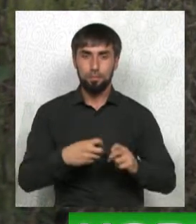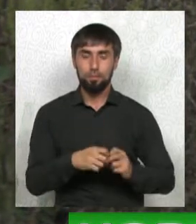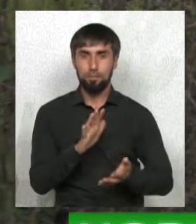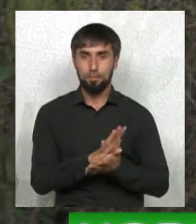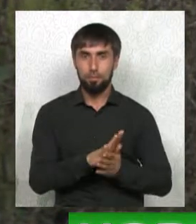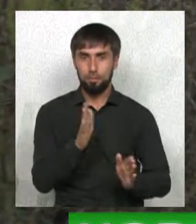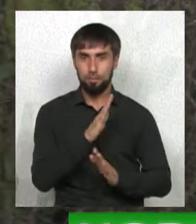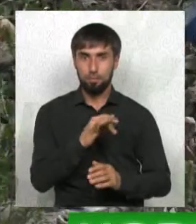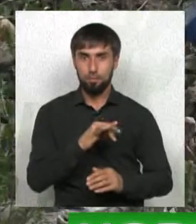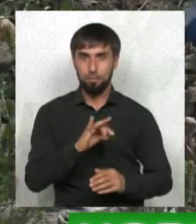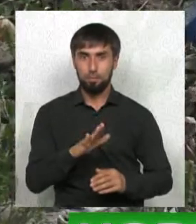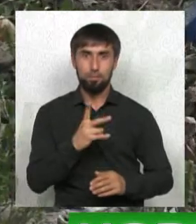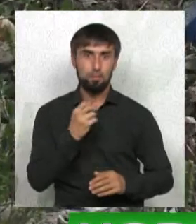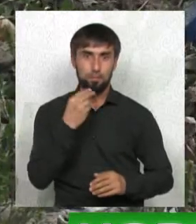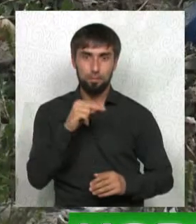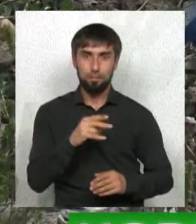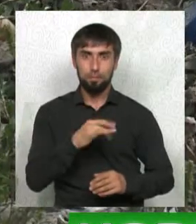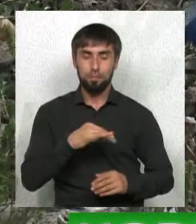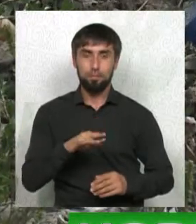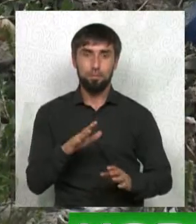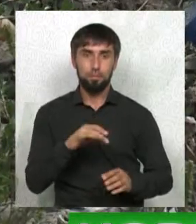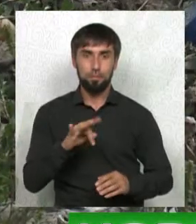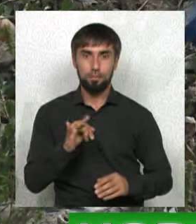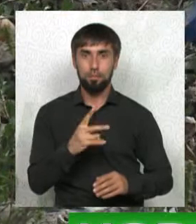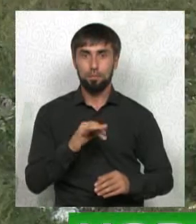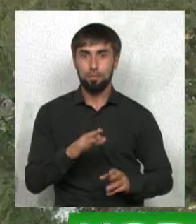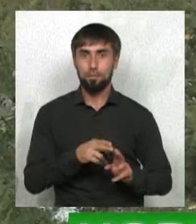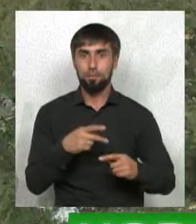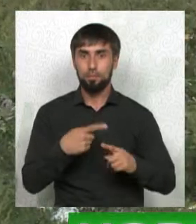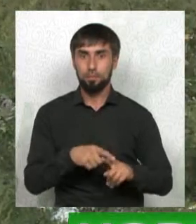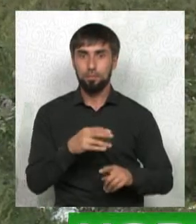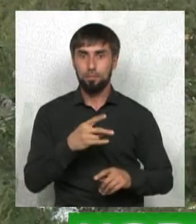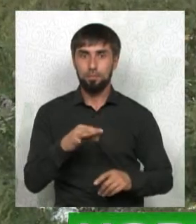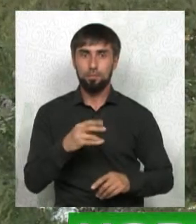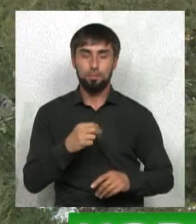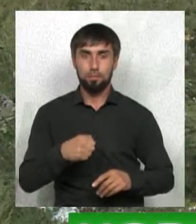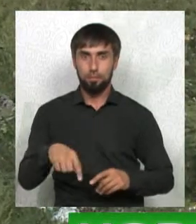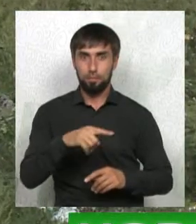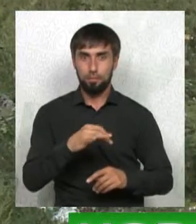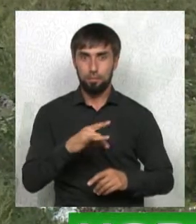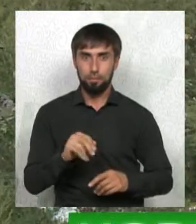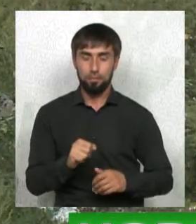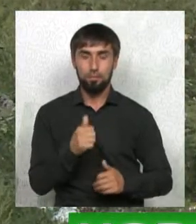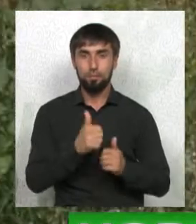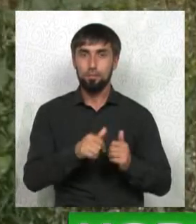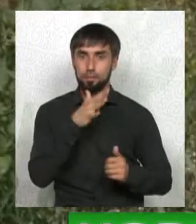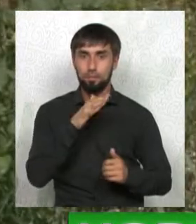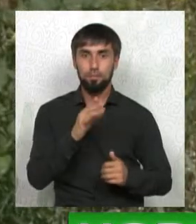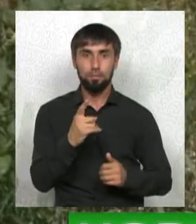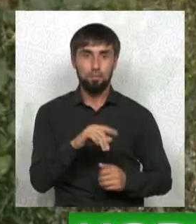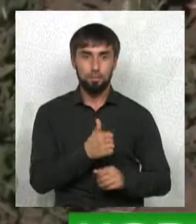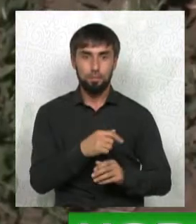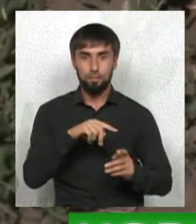загрязнения природных ресурсов, неэффективности утилизации мусора, негативного техногенного влияния на окружающую среду. Так что в скором времени одна из